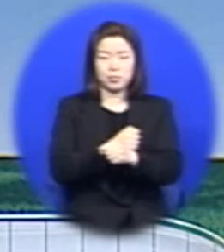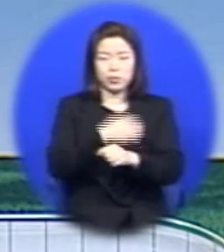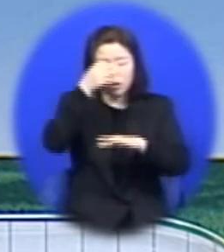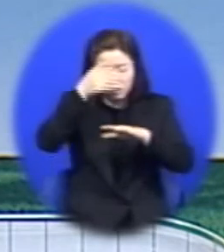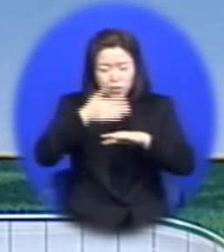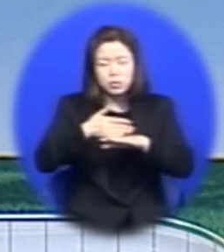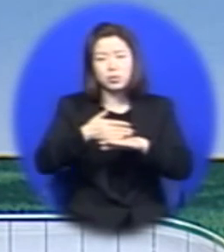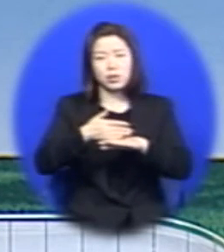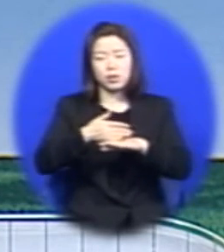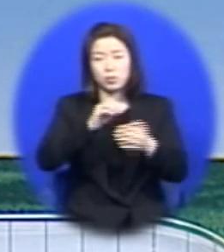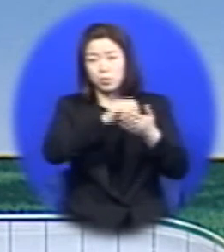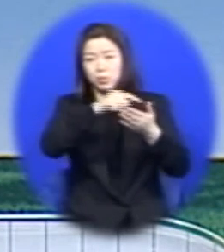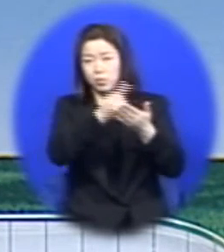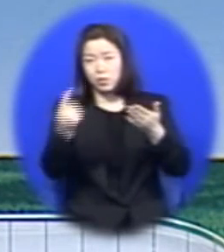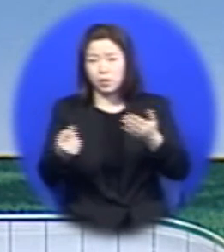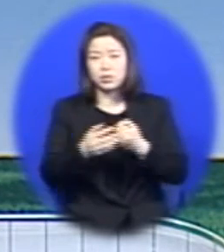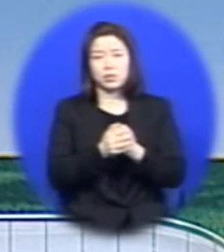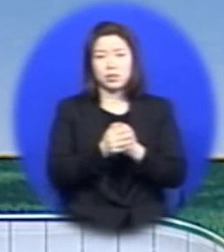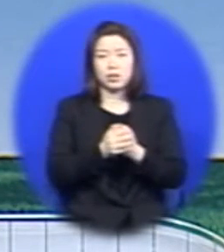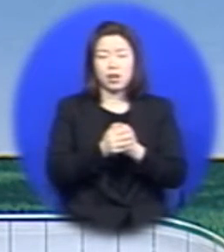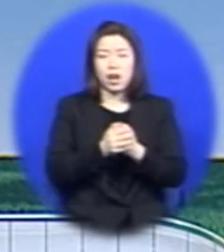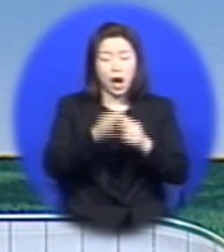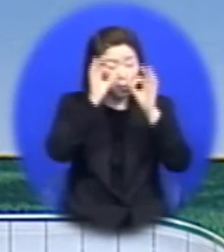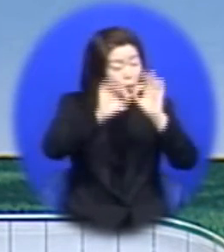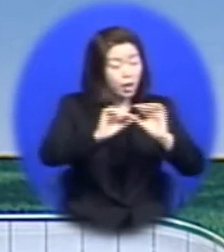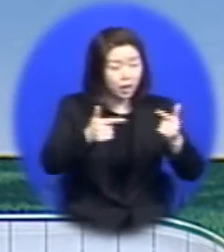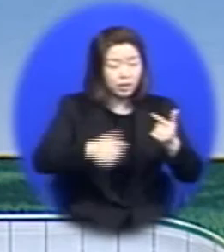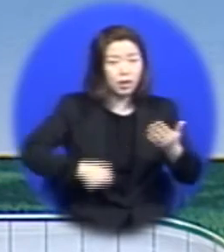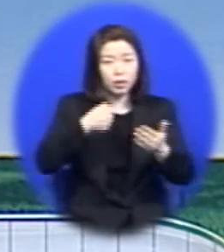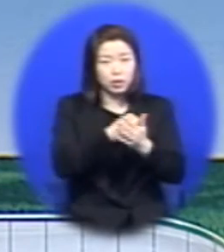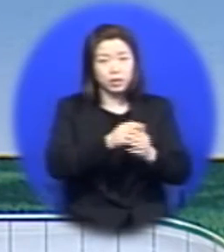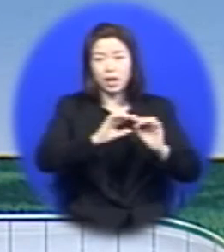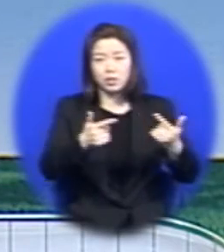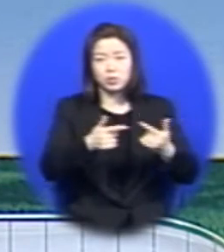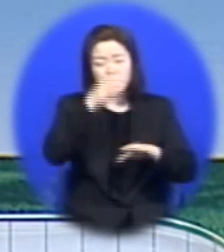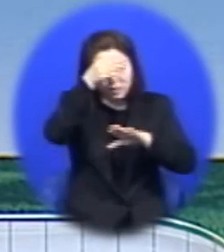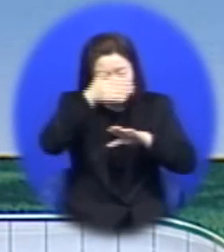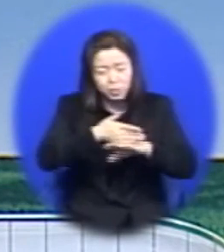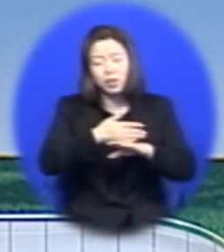죄송해요 이러고 나왔더니 안 보겠다고도 안 하고 죄송해요 그러고 나왔어요.